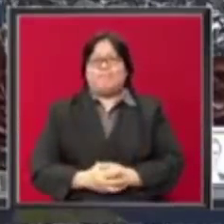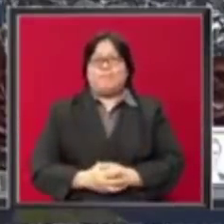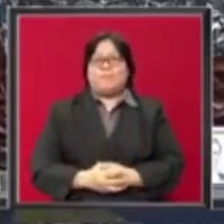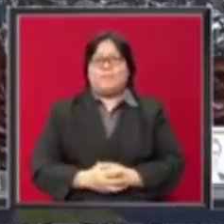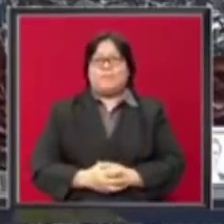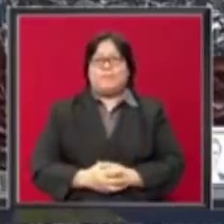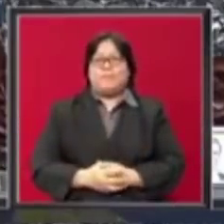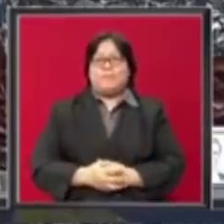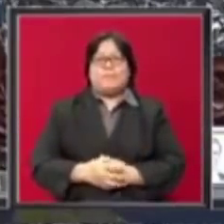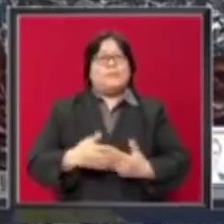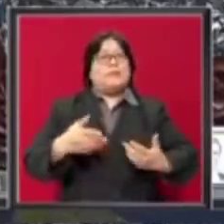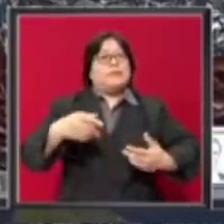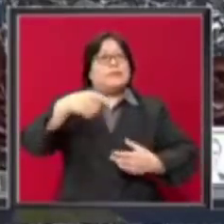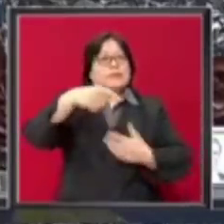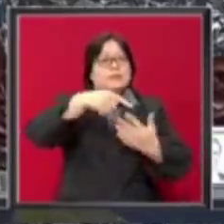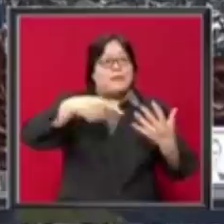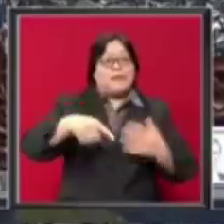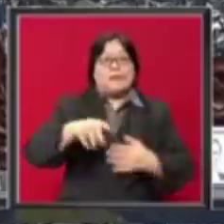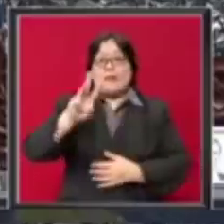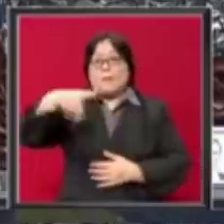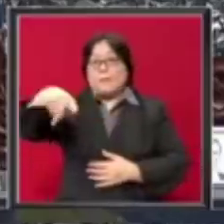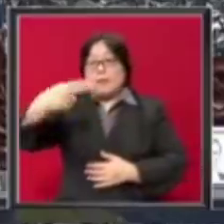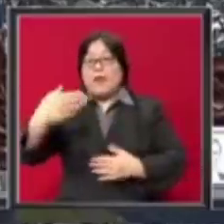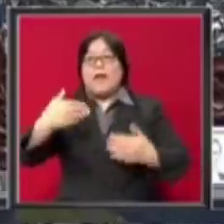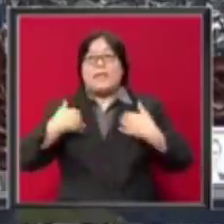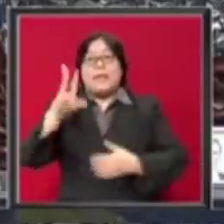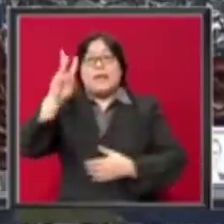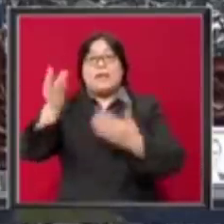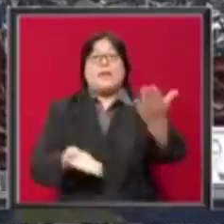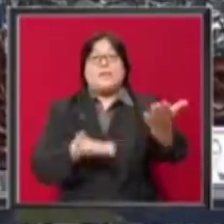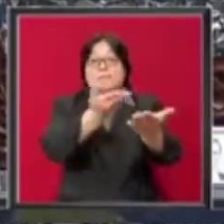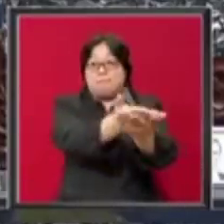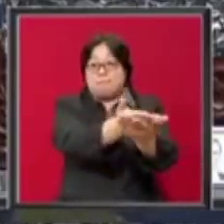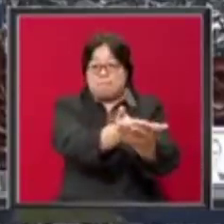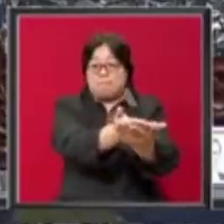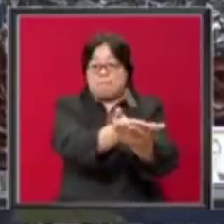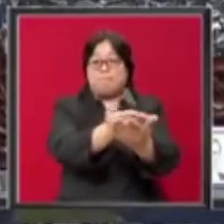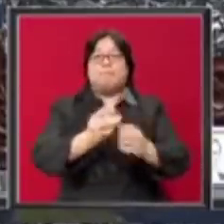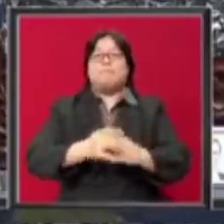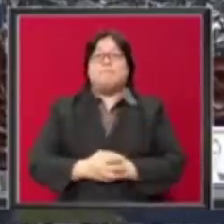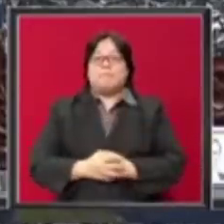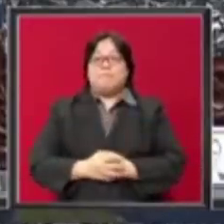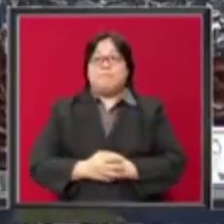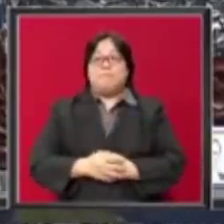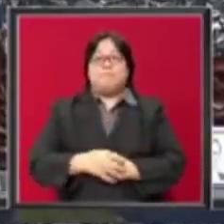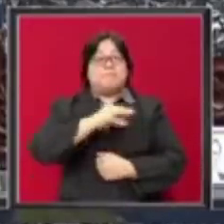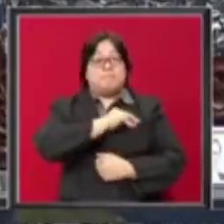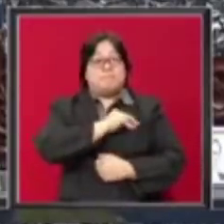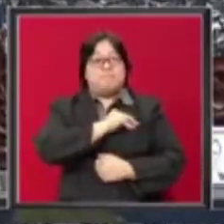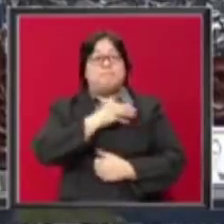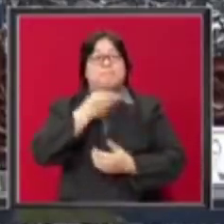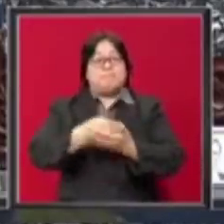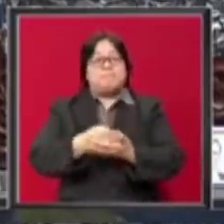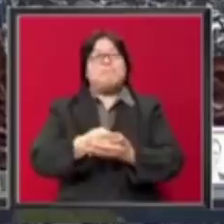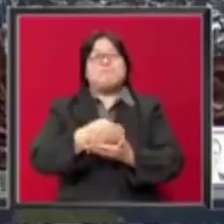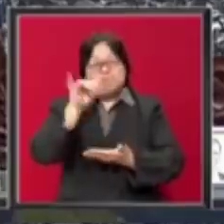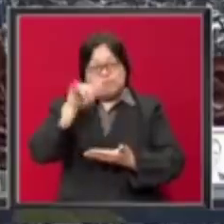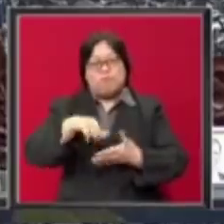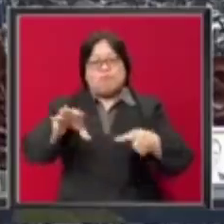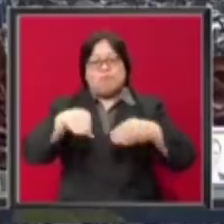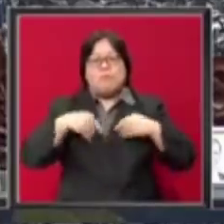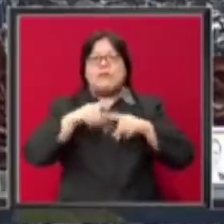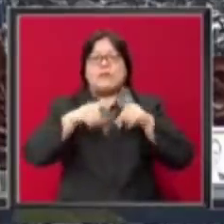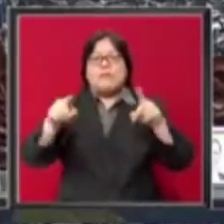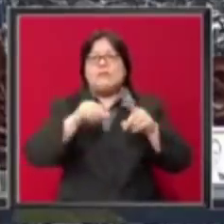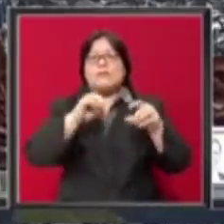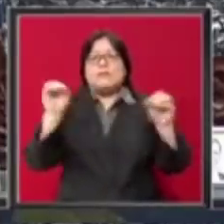Di kalangan PH, 6 tuntutan yang didengar oleh Menteri Kewangan tapi tidak